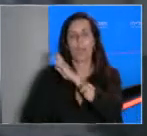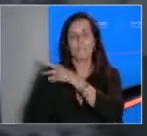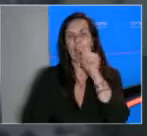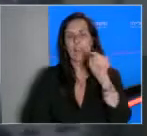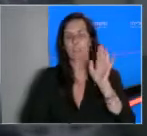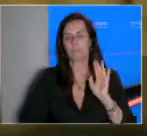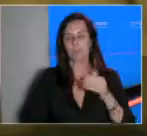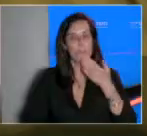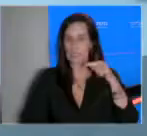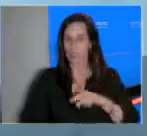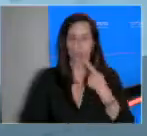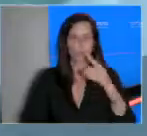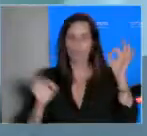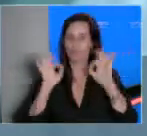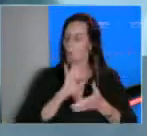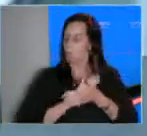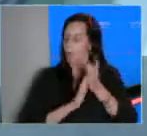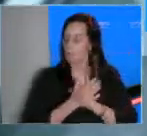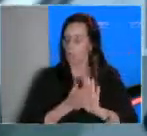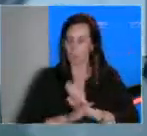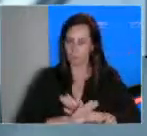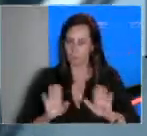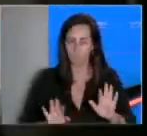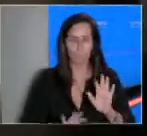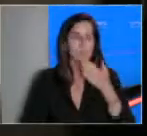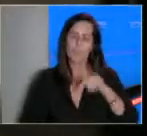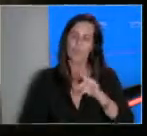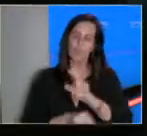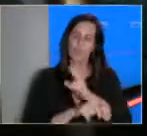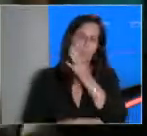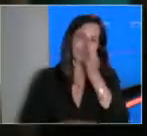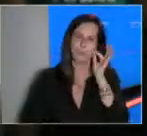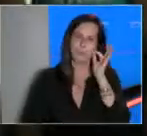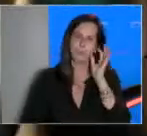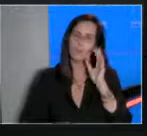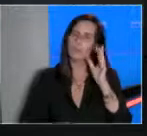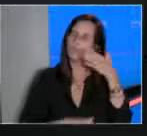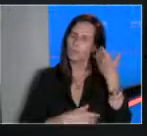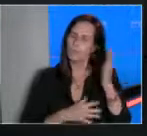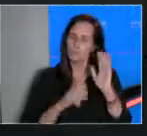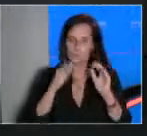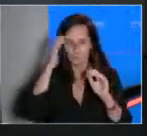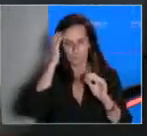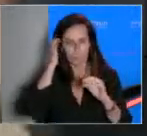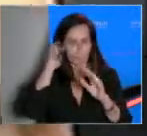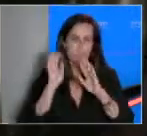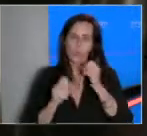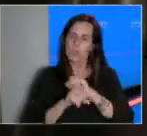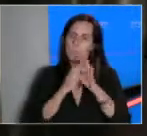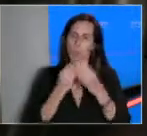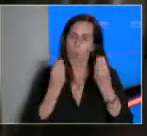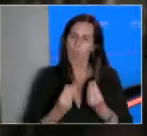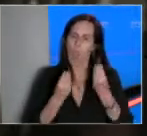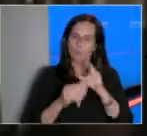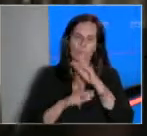בלבד, כי אצלנו לא מדברים על הנושא הזה במכוון. דממה. מה? נותנים לזה להתבשל לאט ובשקט מה